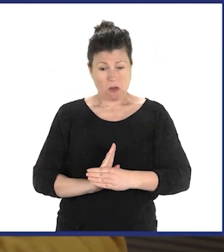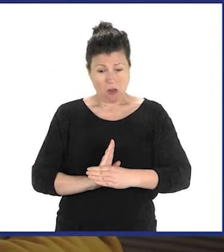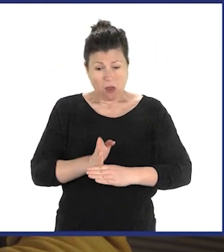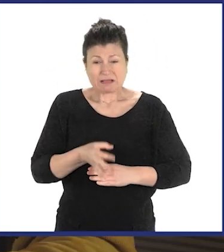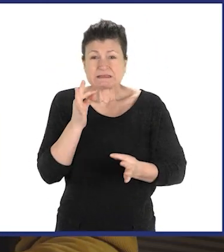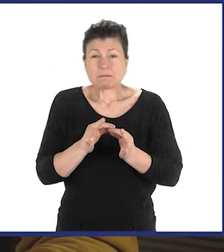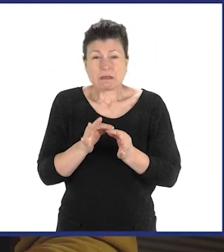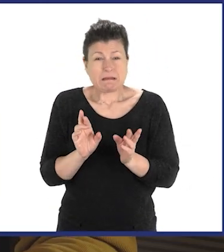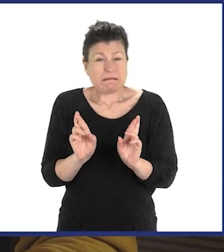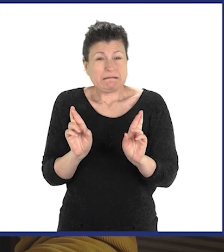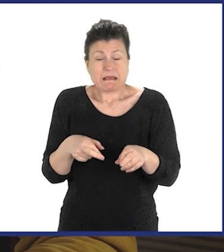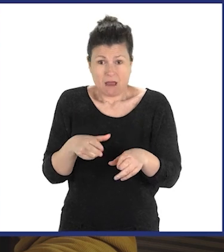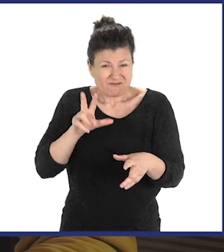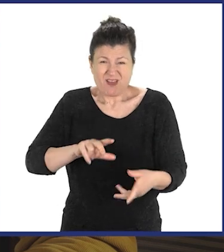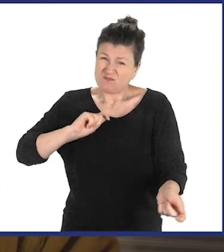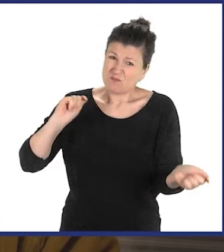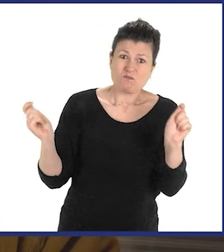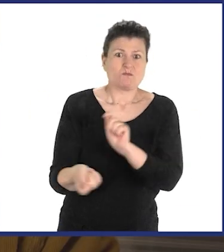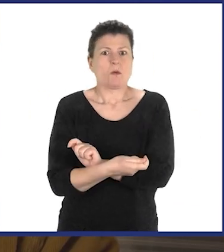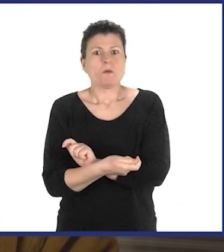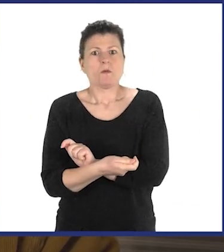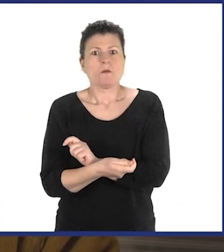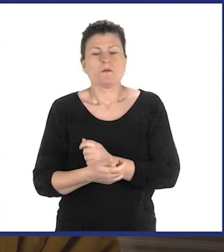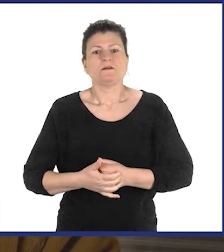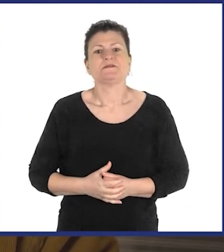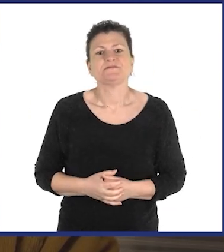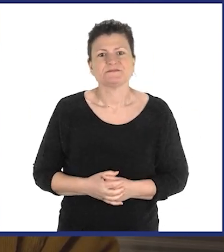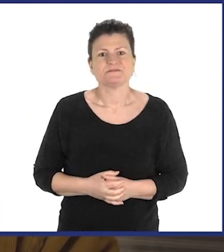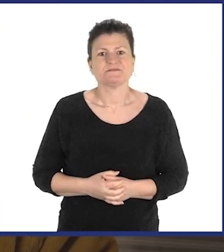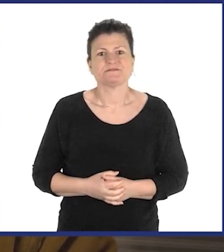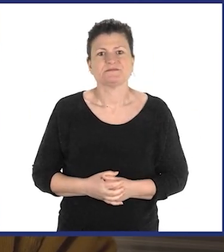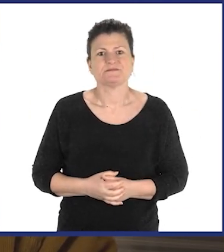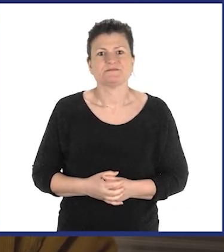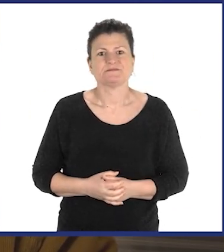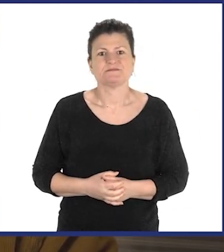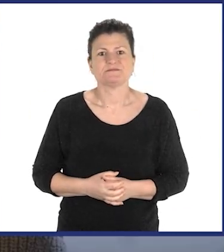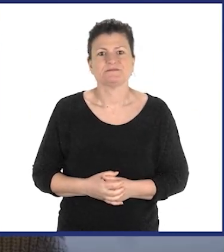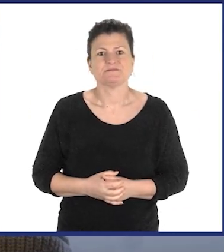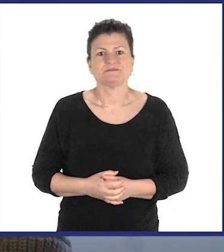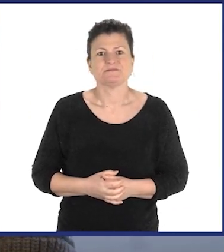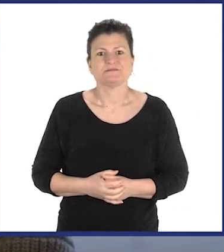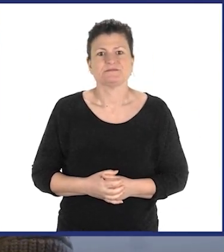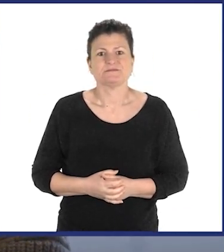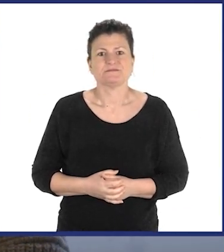rien qu'à la rentrée scolaire là, de septembre. C'était un gros changement, quoi.